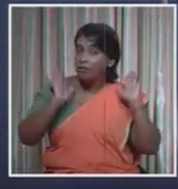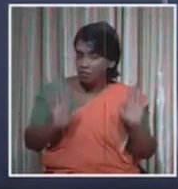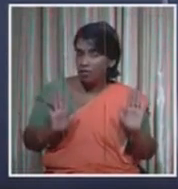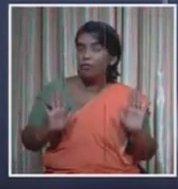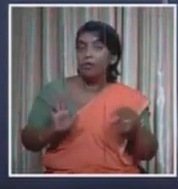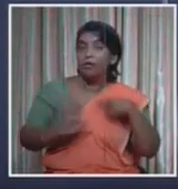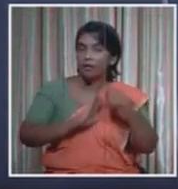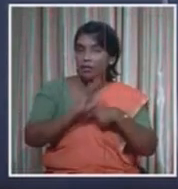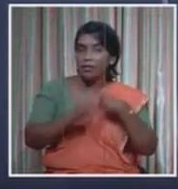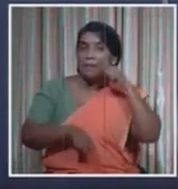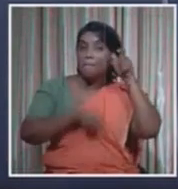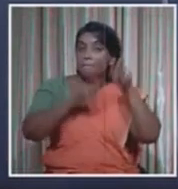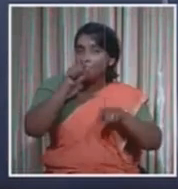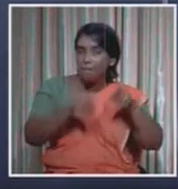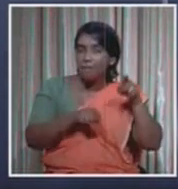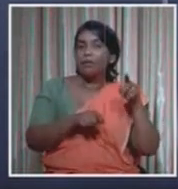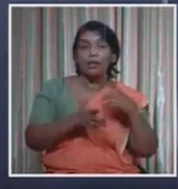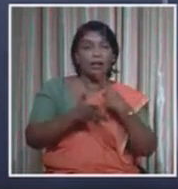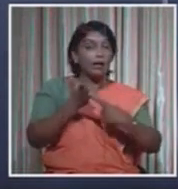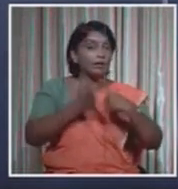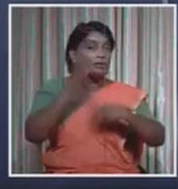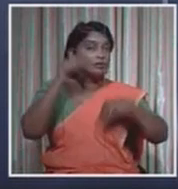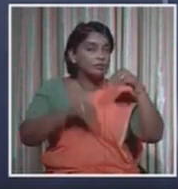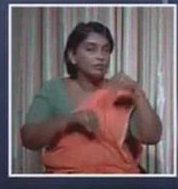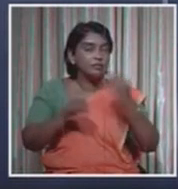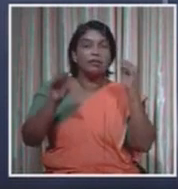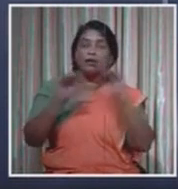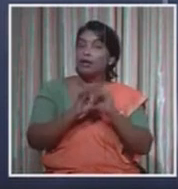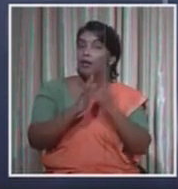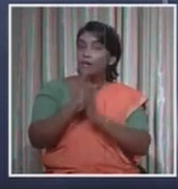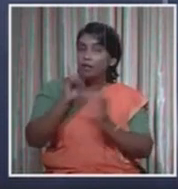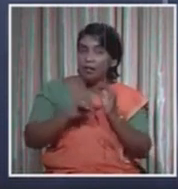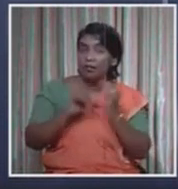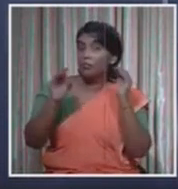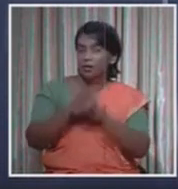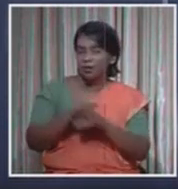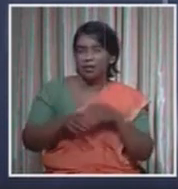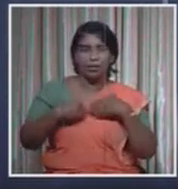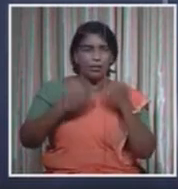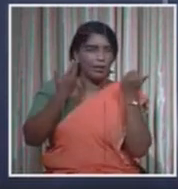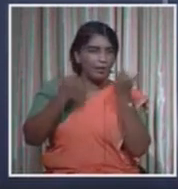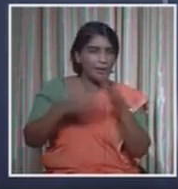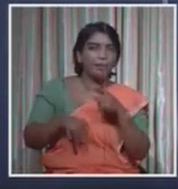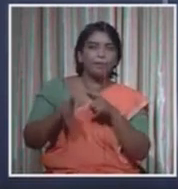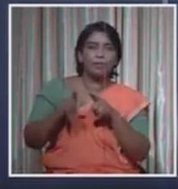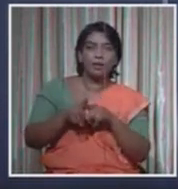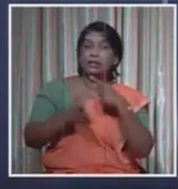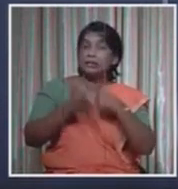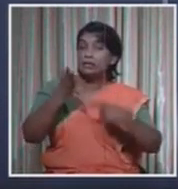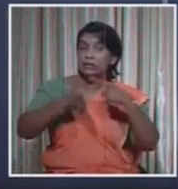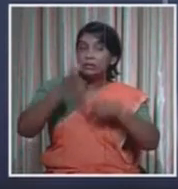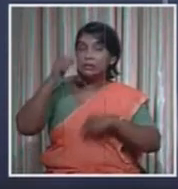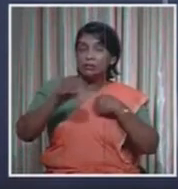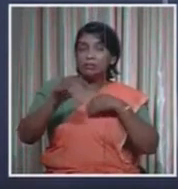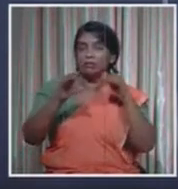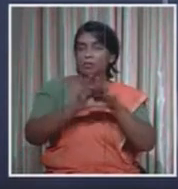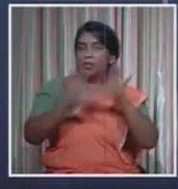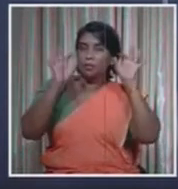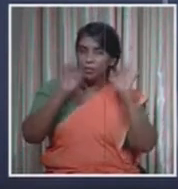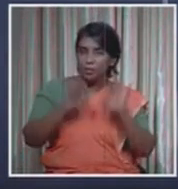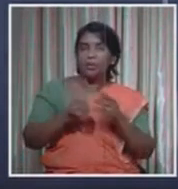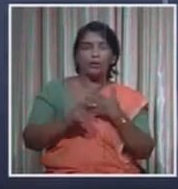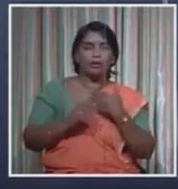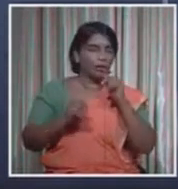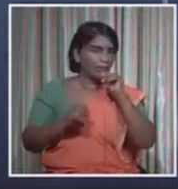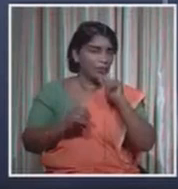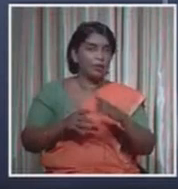මේ රටේ ජනතාවට ඡන්දයෙන් පත් වෙන මන්ත්‍රීවරු පත් කර ගන්න එපා කරලා ඡන්දයට මුහුණ දෙන්නේ නැති,